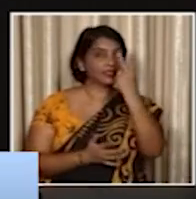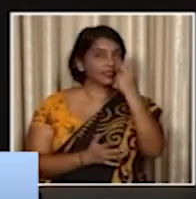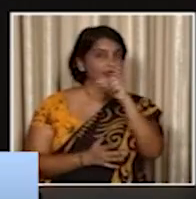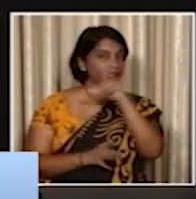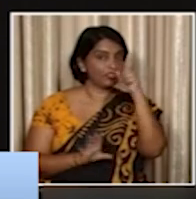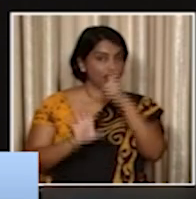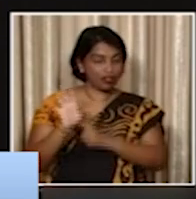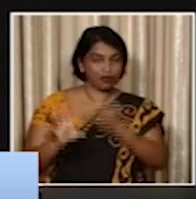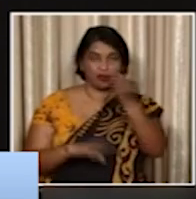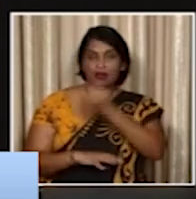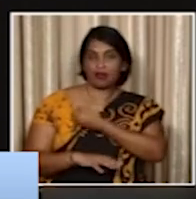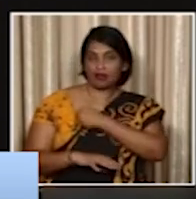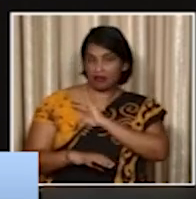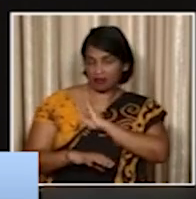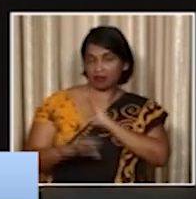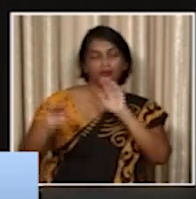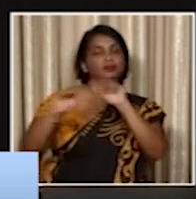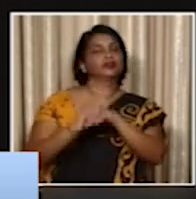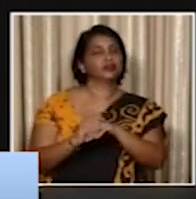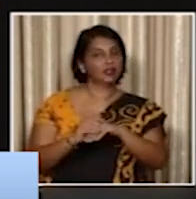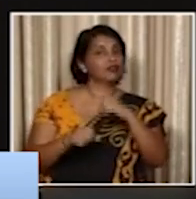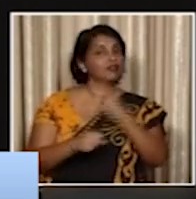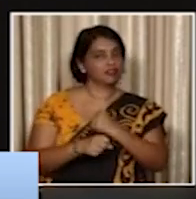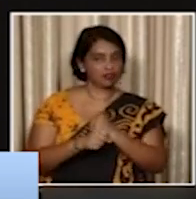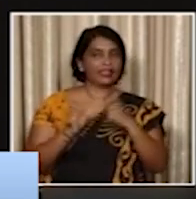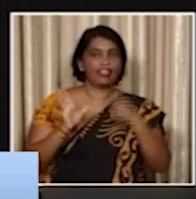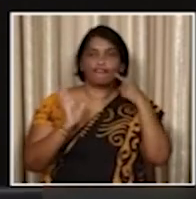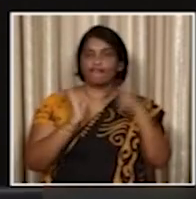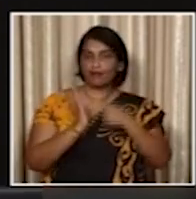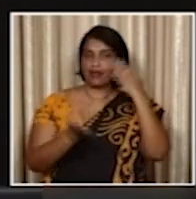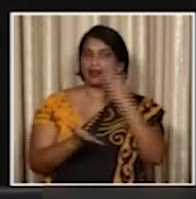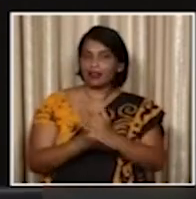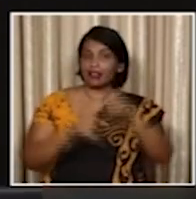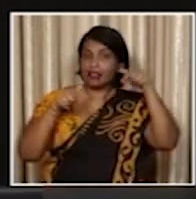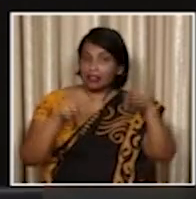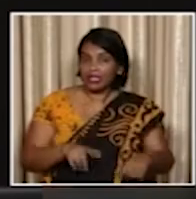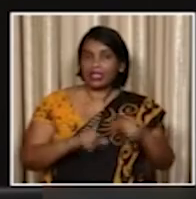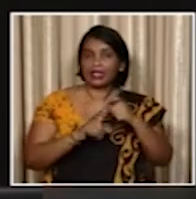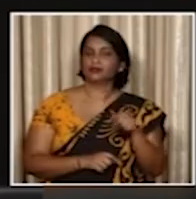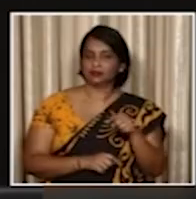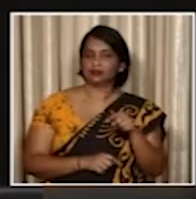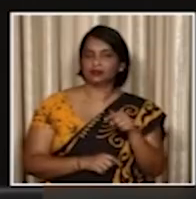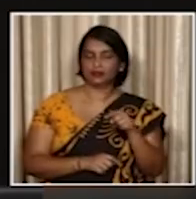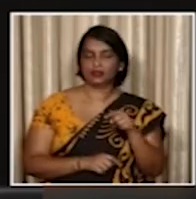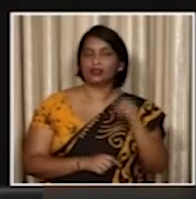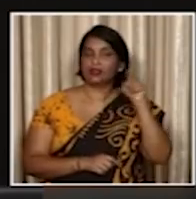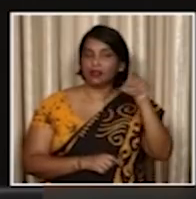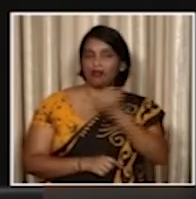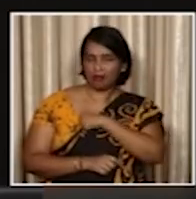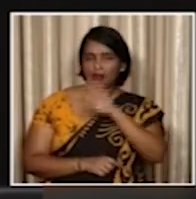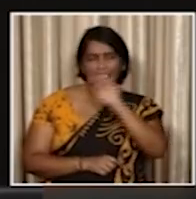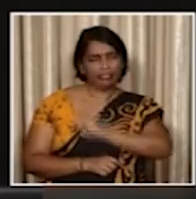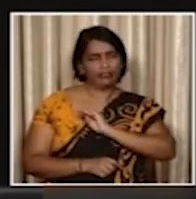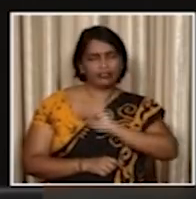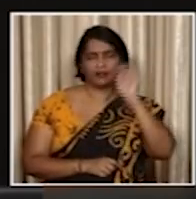වසරේ තමුන්නාංශයේ ඔබ වහන්සේ නියෝජනය කරන ආණ්ඩුවෙන් DA විභාගයේ නැවැත්වේ. දැන් තමයි DA විභාගයේ පැවැත්වෙන්නේ. ඔබ වහන්සේ අහන්න, ඉවසීමෙන්